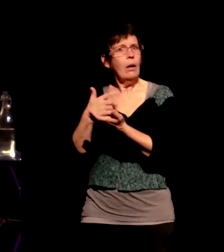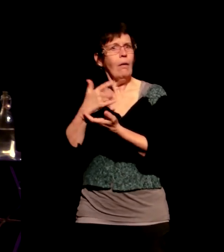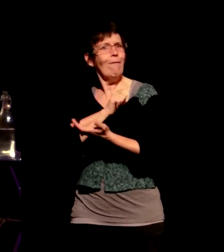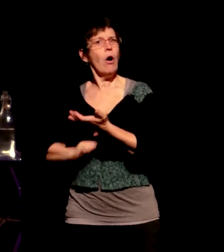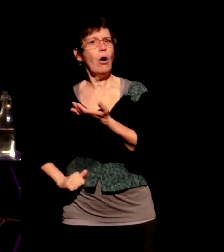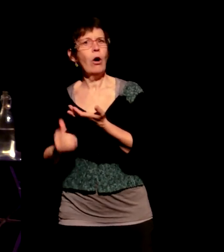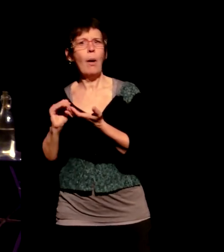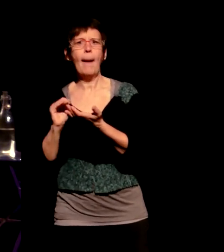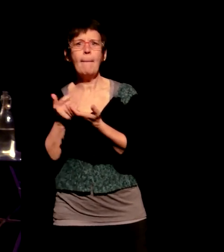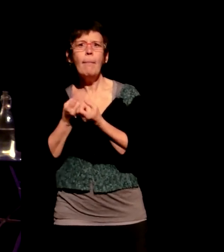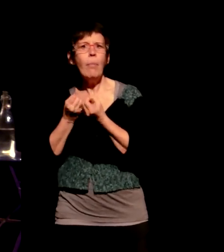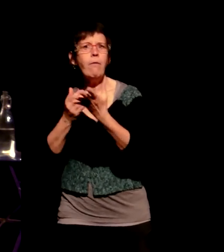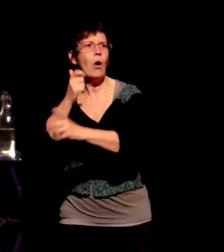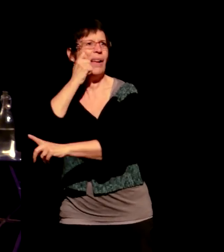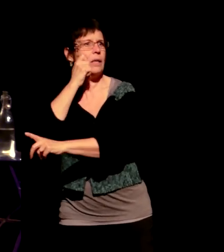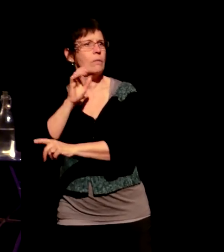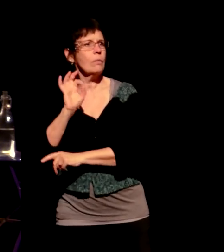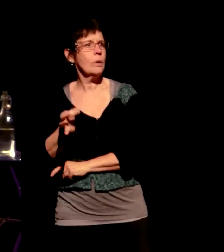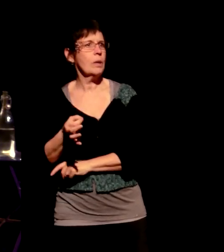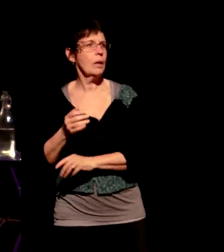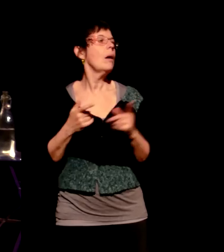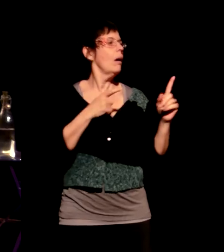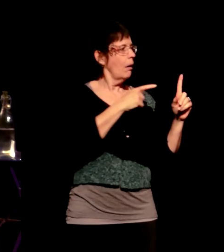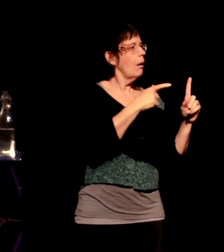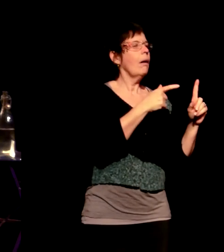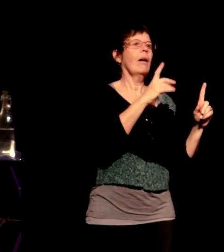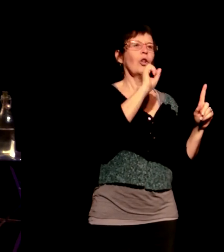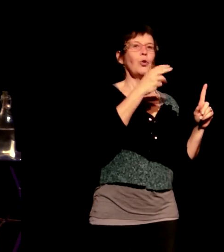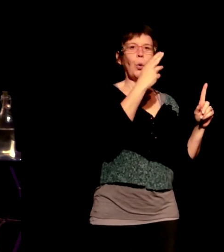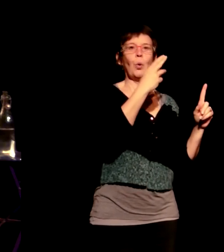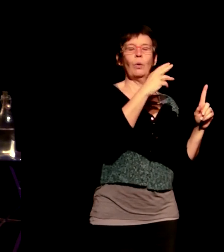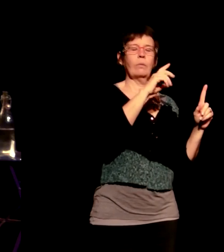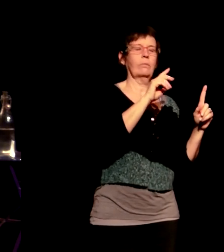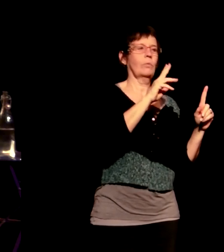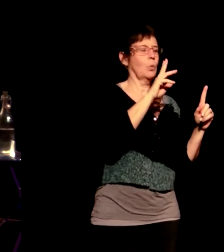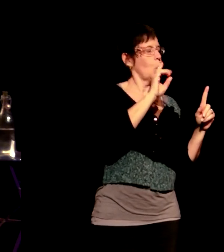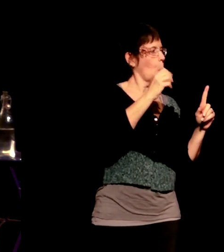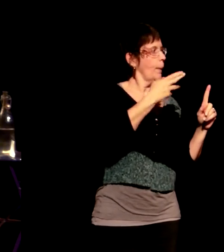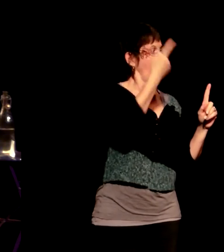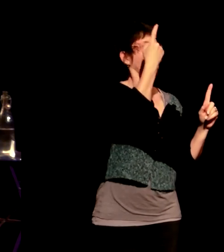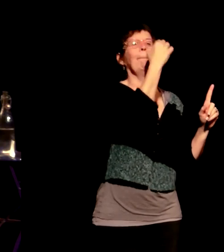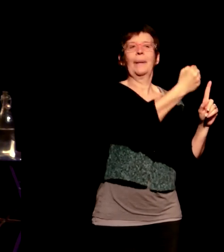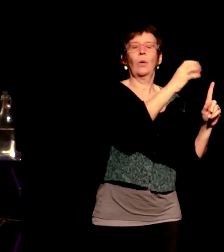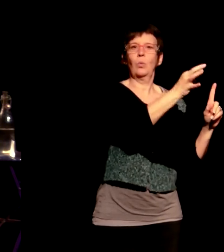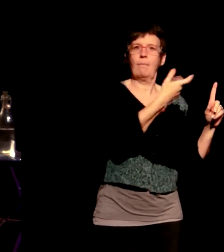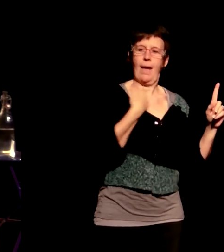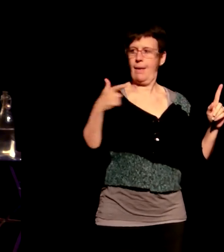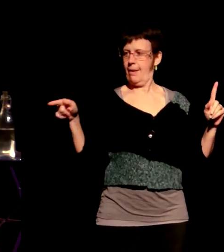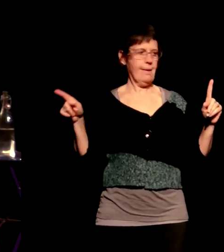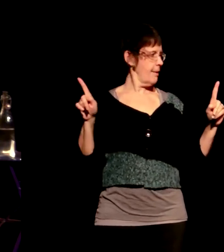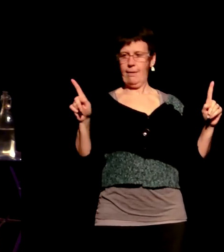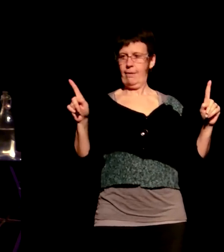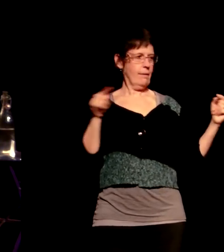propos de Dieudonné, je peux comprendre que des gens considèrent que Dieudonné, c'est bien pire. Hein. Mais en tout cas, pour moi, les deux sont choquants. Dans un cas, on a un soutien inconditionnel de